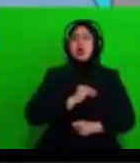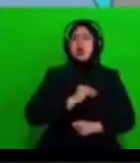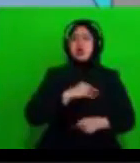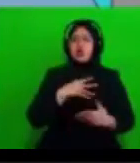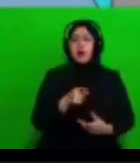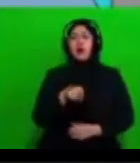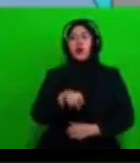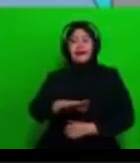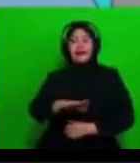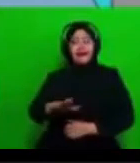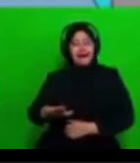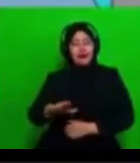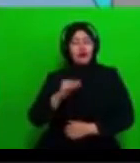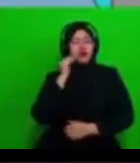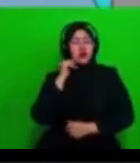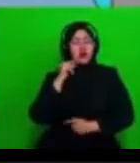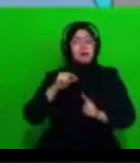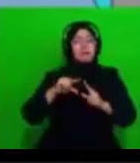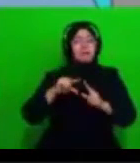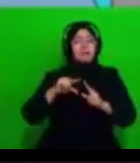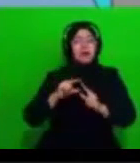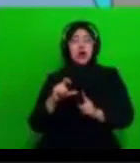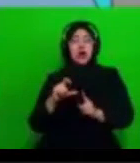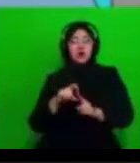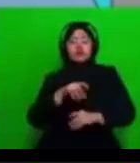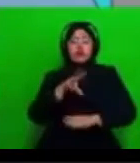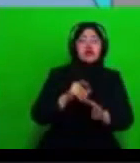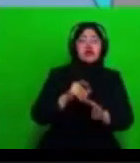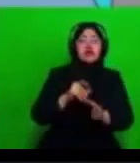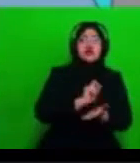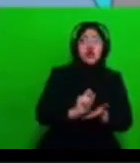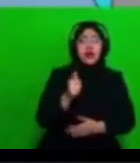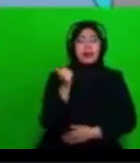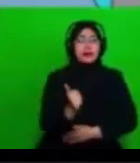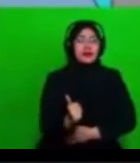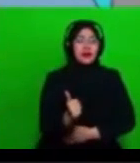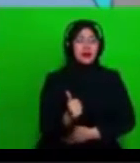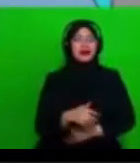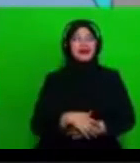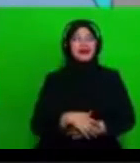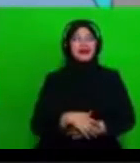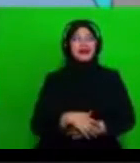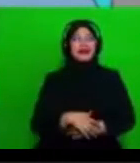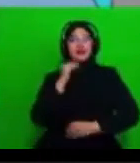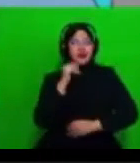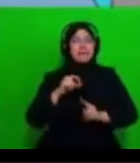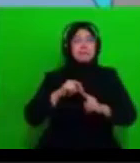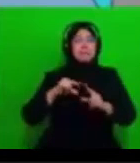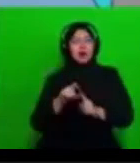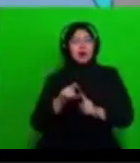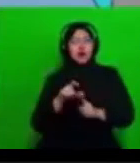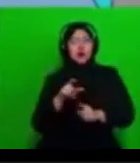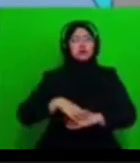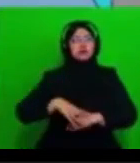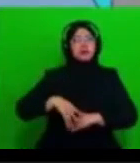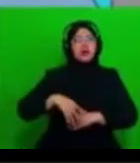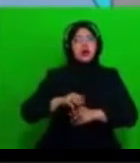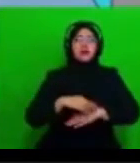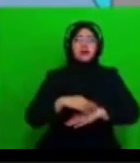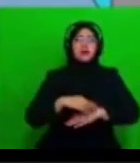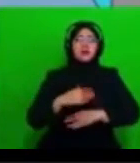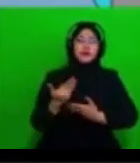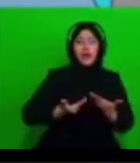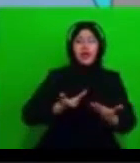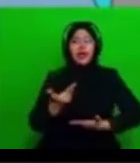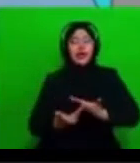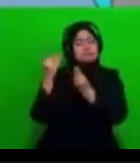banyak anak usia PAUD yang masuk ke layanan PAUD dan semakin banyak anak usia PAUD yang menikmati keuntungan memperoleh layanan di PAUD.